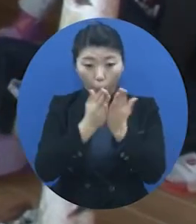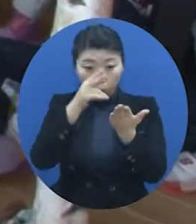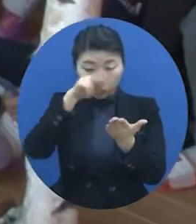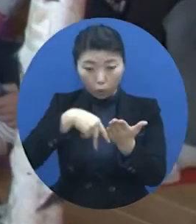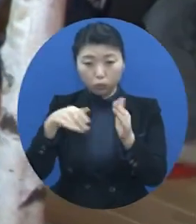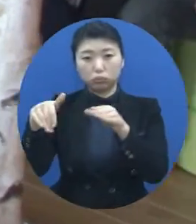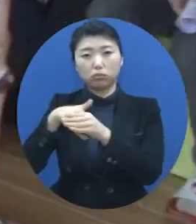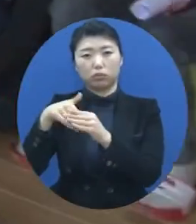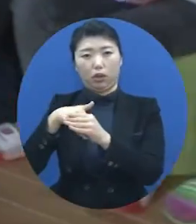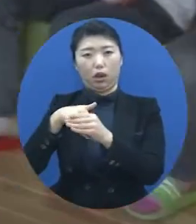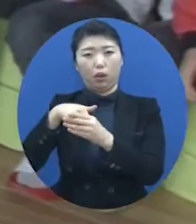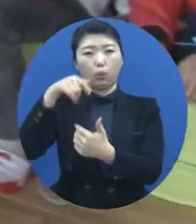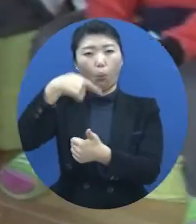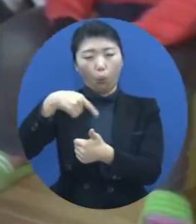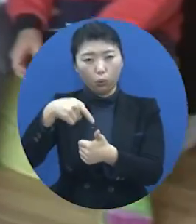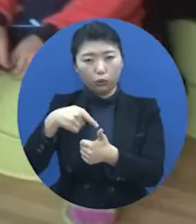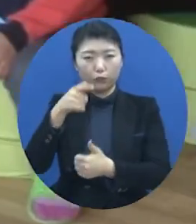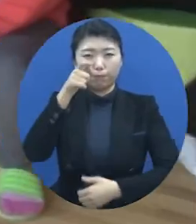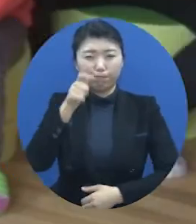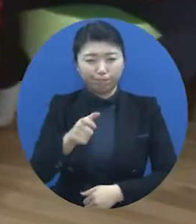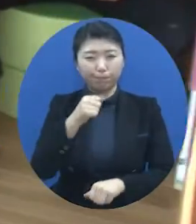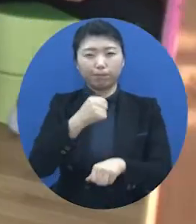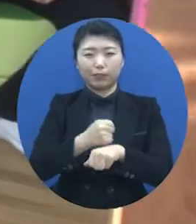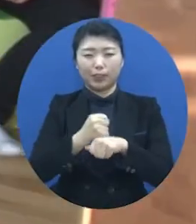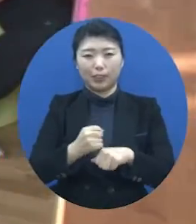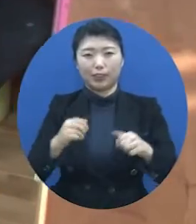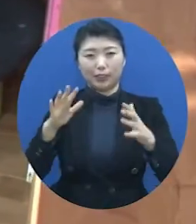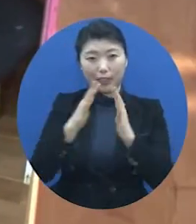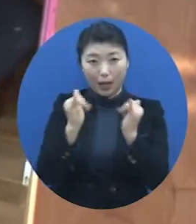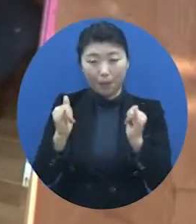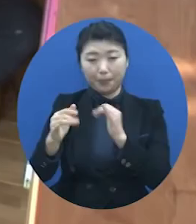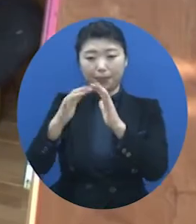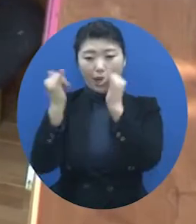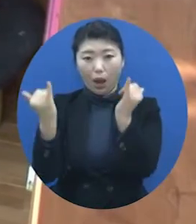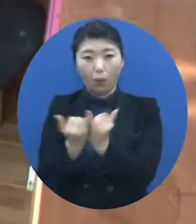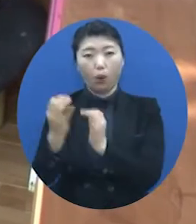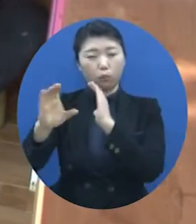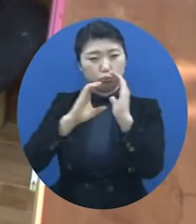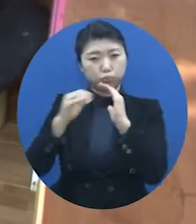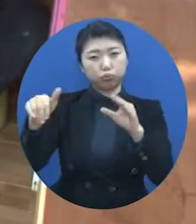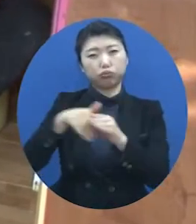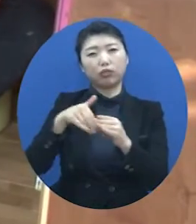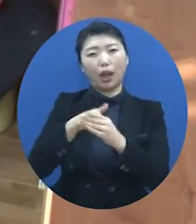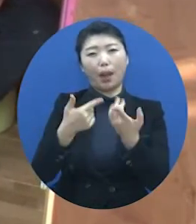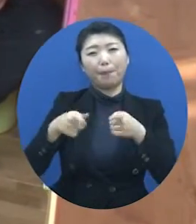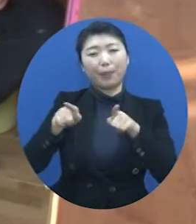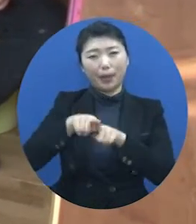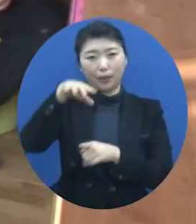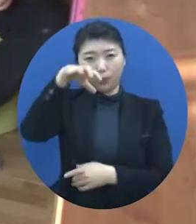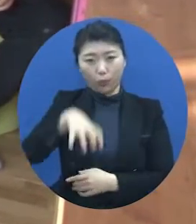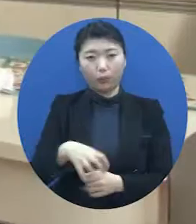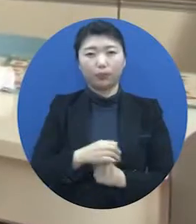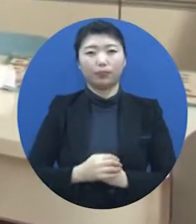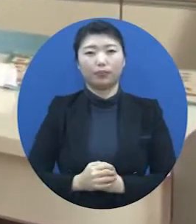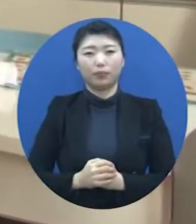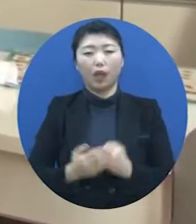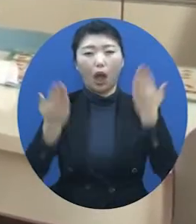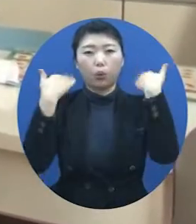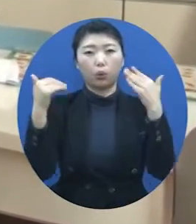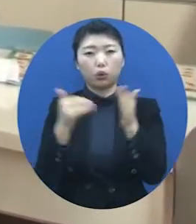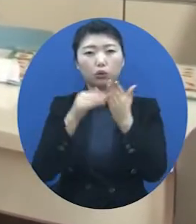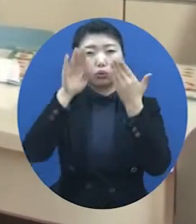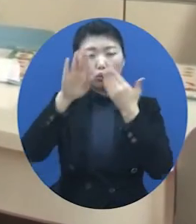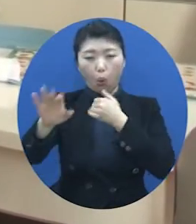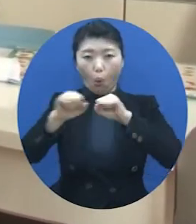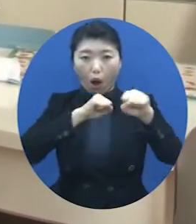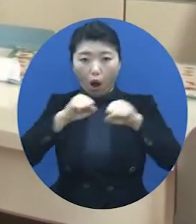독서교육 문화 프로그램 강화로 책을 통해 사람과 사회, 문화가 소통하는 공간을 만들어가고 있습니다. 방과 후